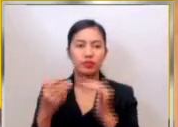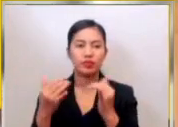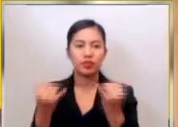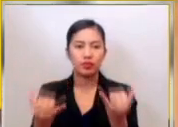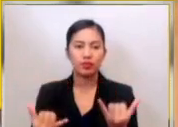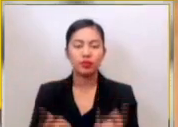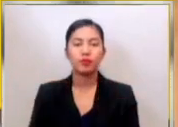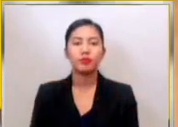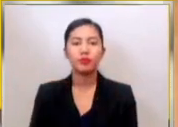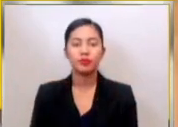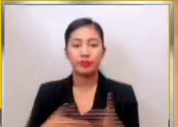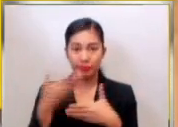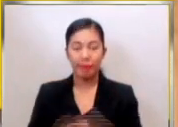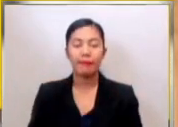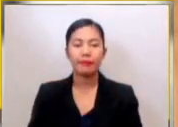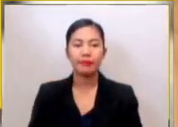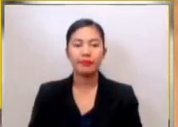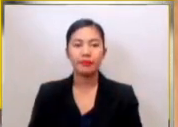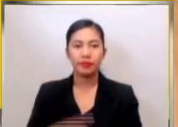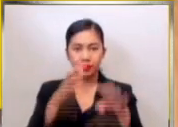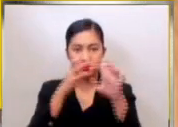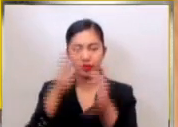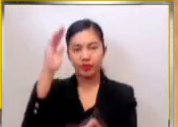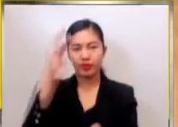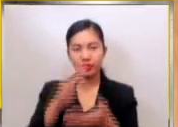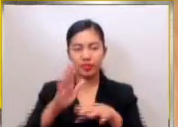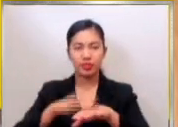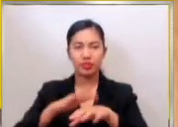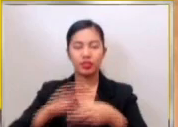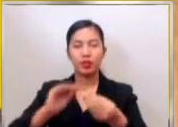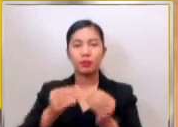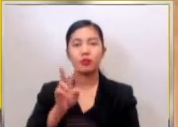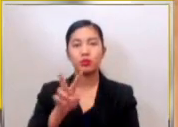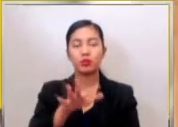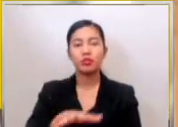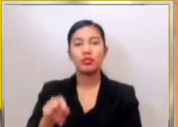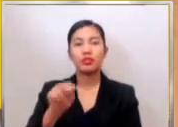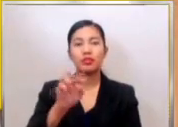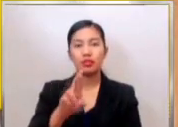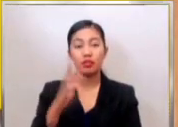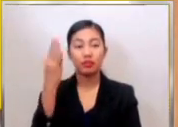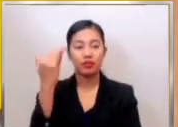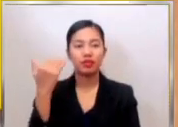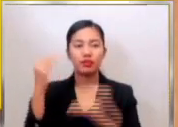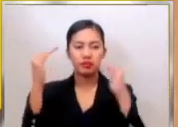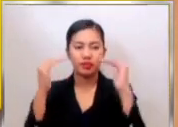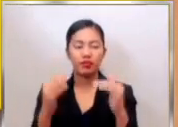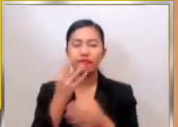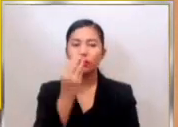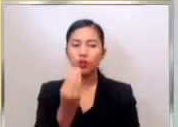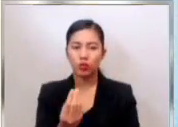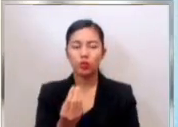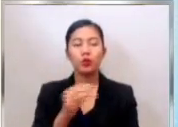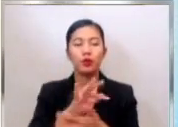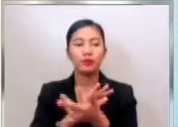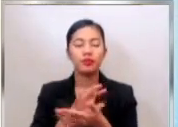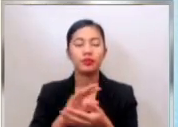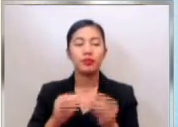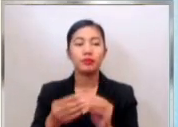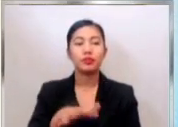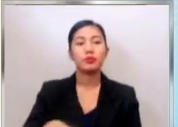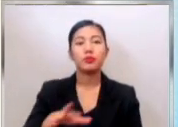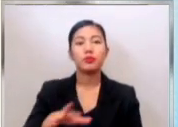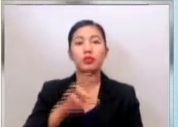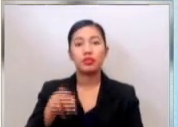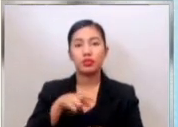Pinag-aaralang luwagan pa sa Alert Level 2 ang Metro Manila kasunod po ng pagbaba ng mga kaso ng COVID sa rehiyon. Tinanong namin ang mga manonood